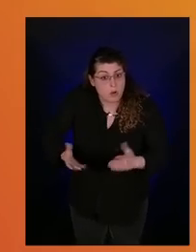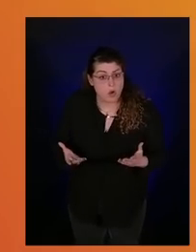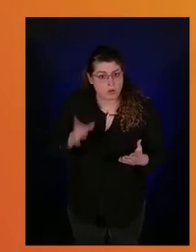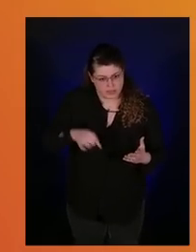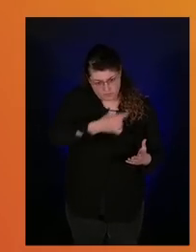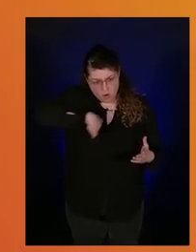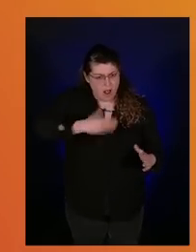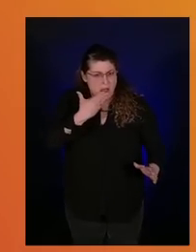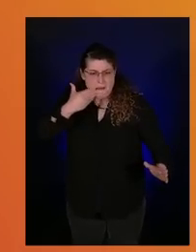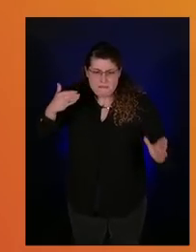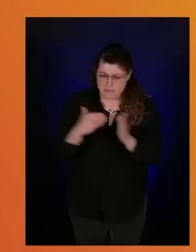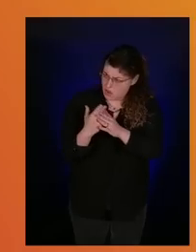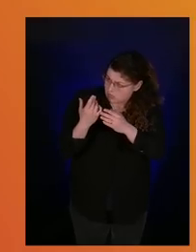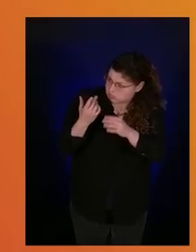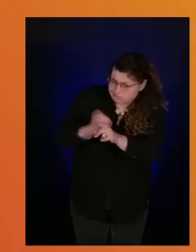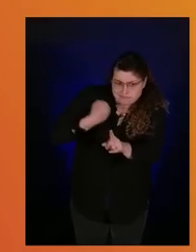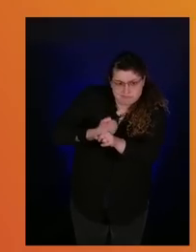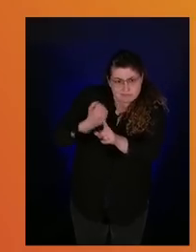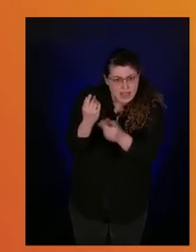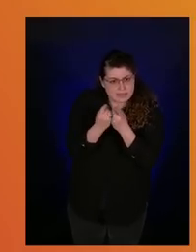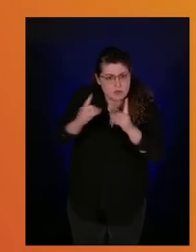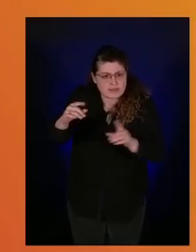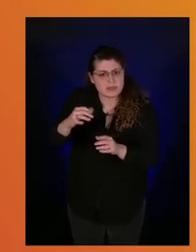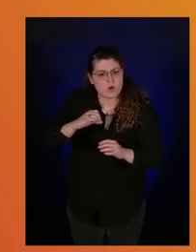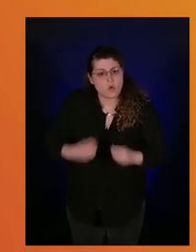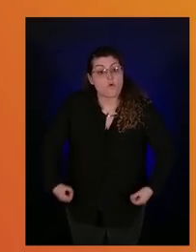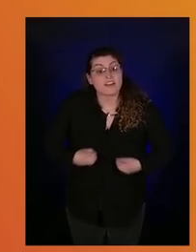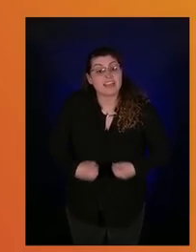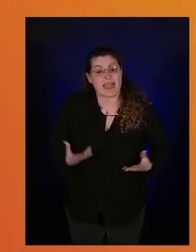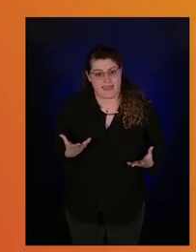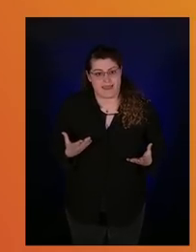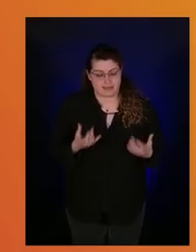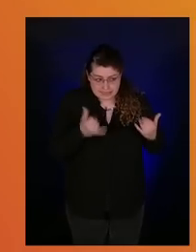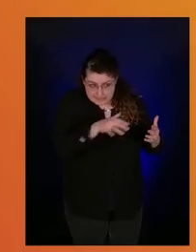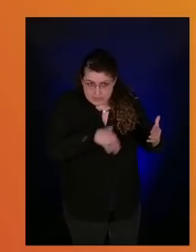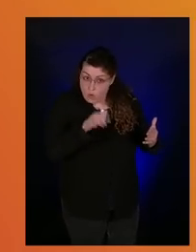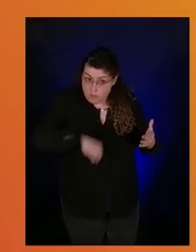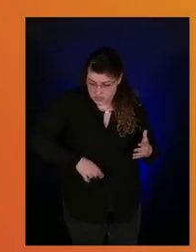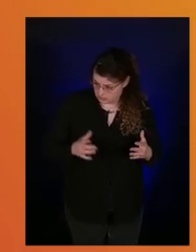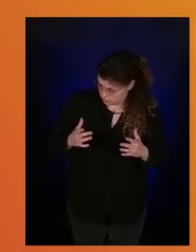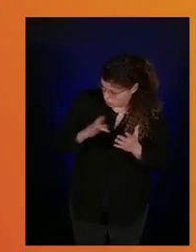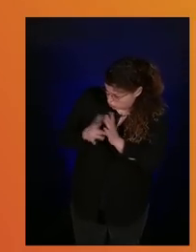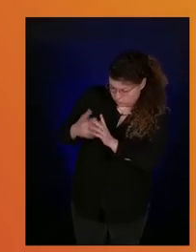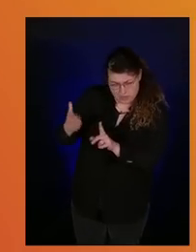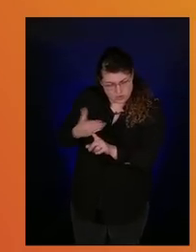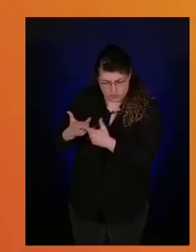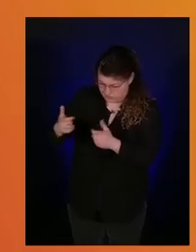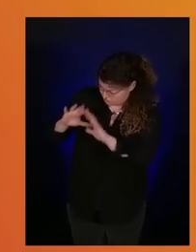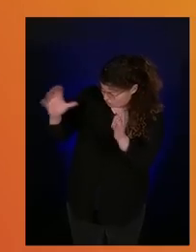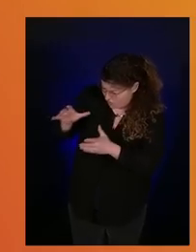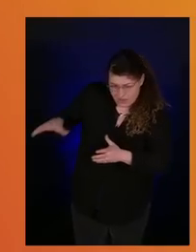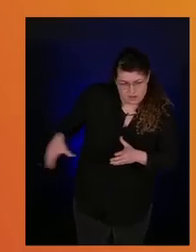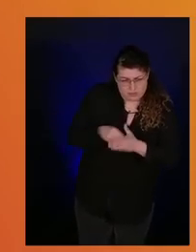les meilleurs défenseurs de la démocratie ouvrière. La Confédé se doit d'organiser et de centraliser toutes les formes de lutte. Depuis